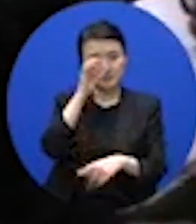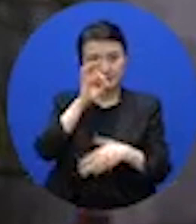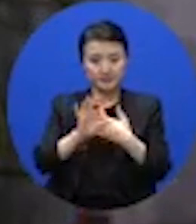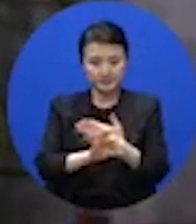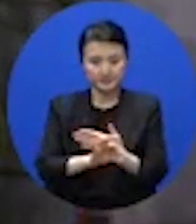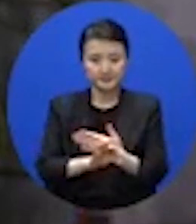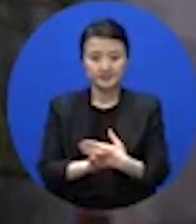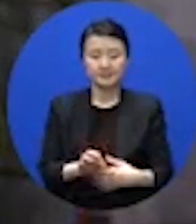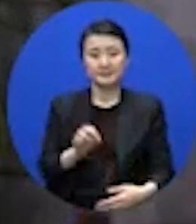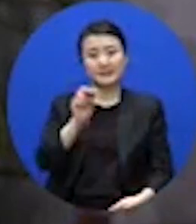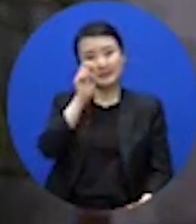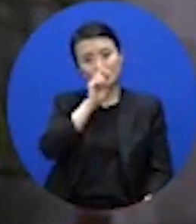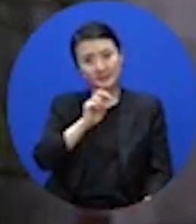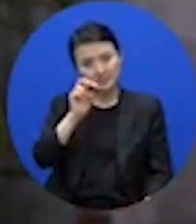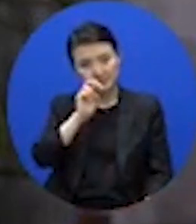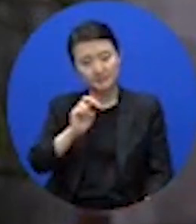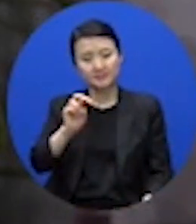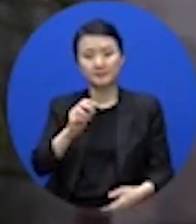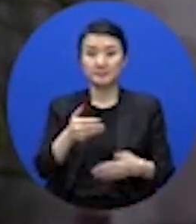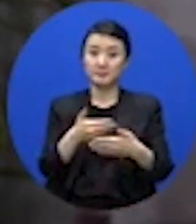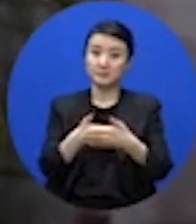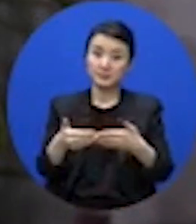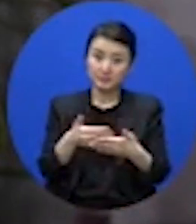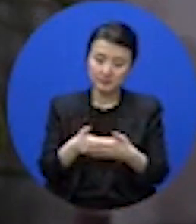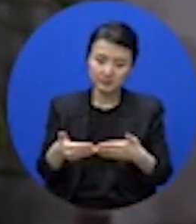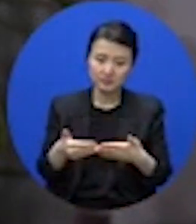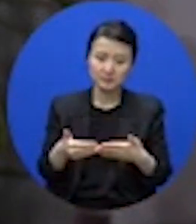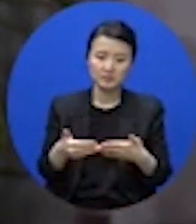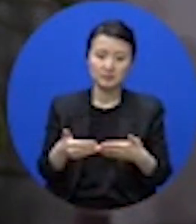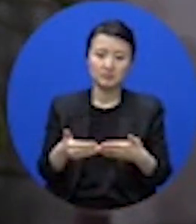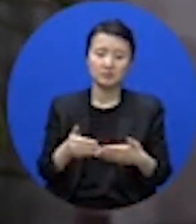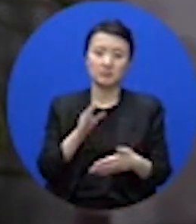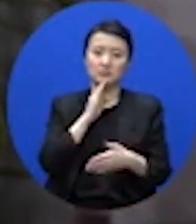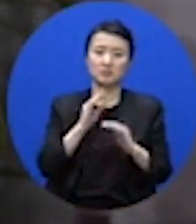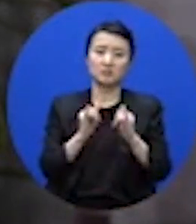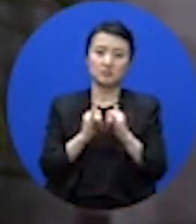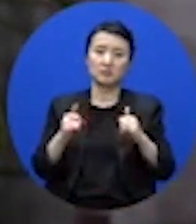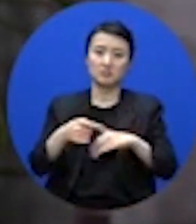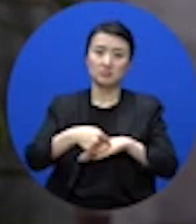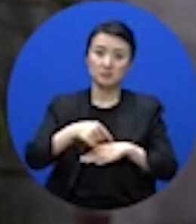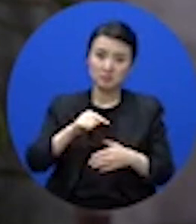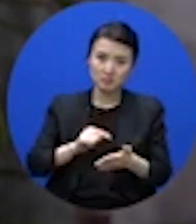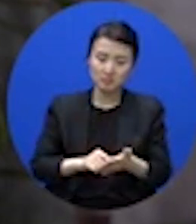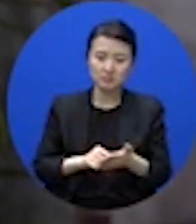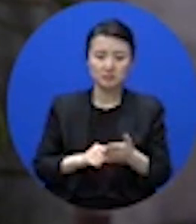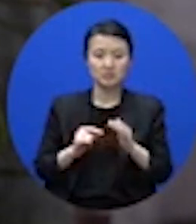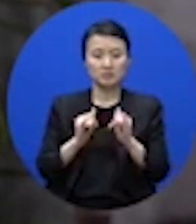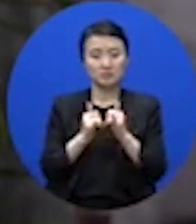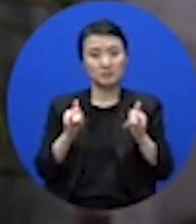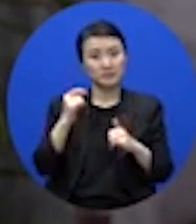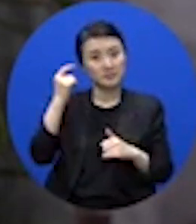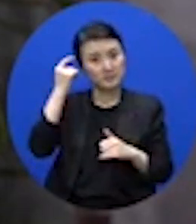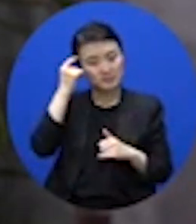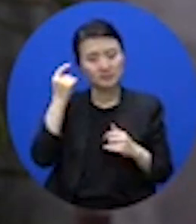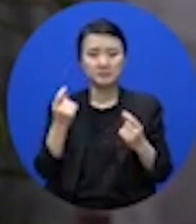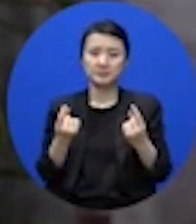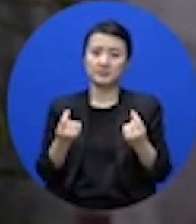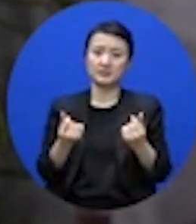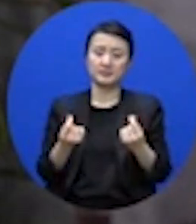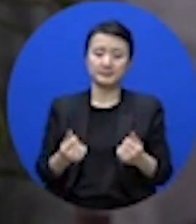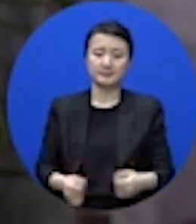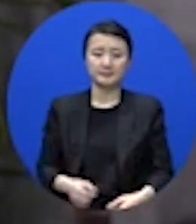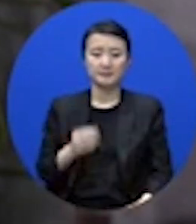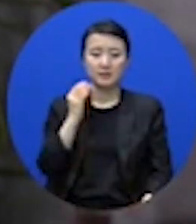음악이 미술이 굉장히 우리의 사람의 마음과 사람의 이 생각과 다 닮아 있다는 거예요.